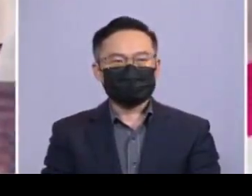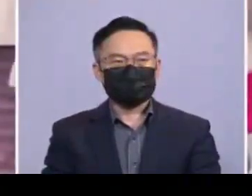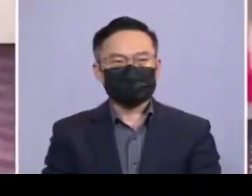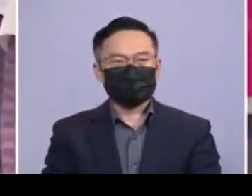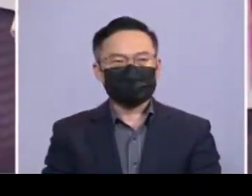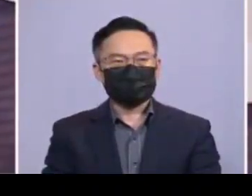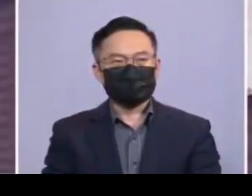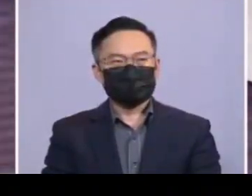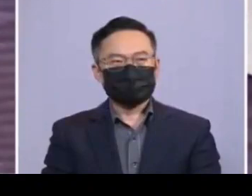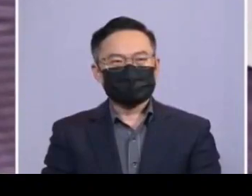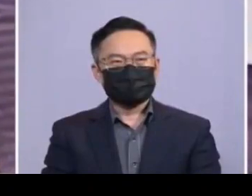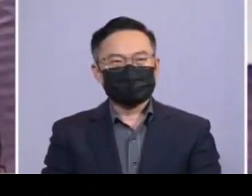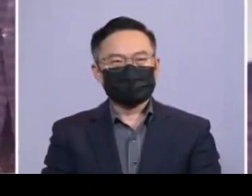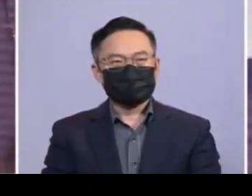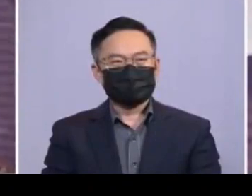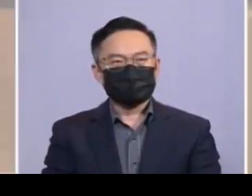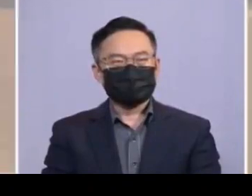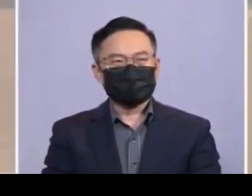และ